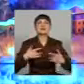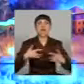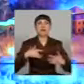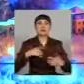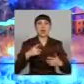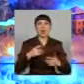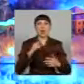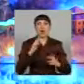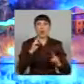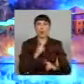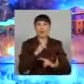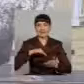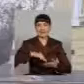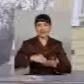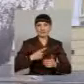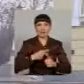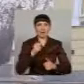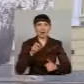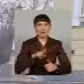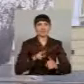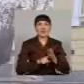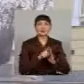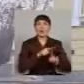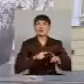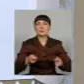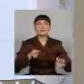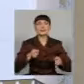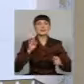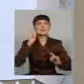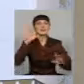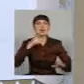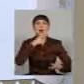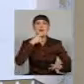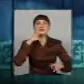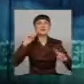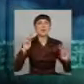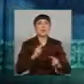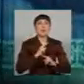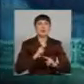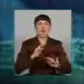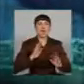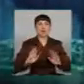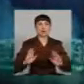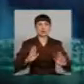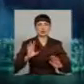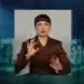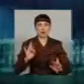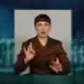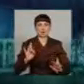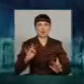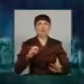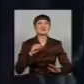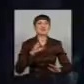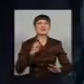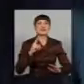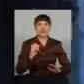и балета имени Абая. От начала до конца процессом руководил известный российский оперный режиссер Михаил